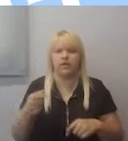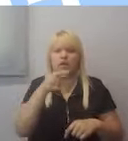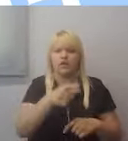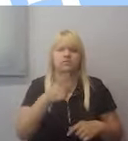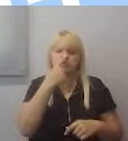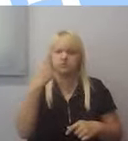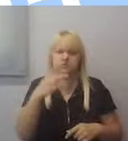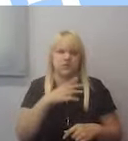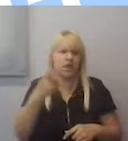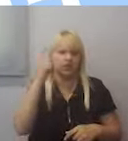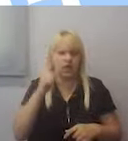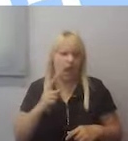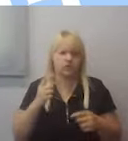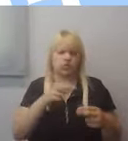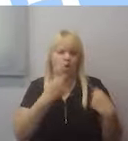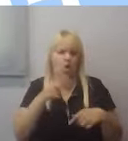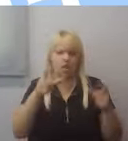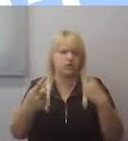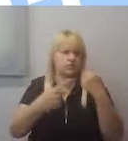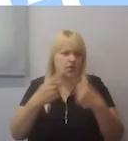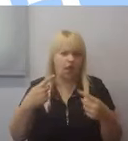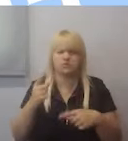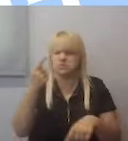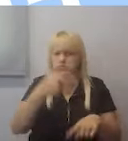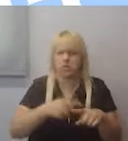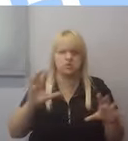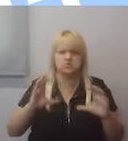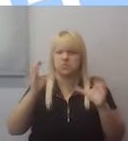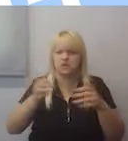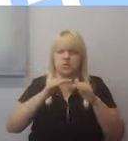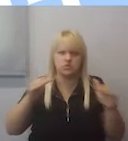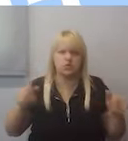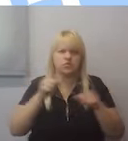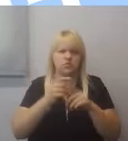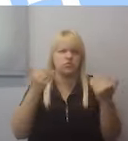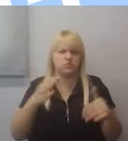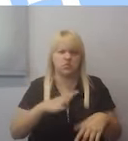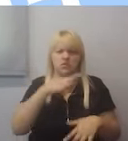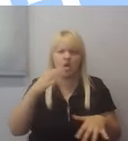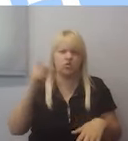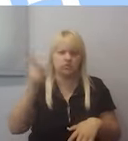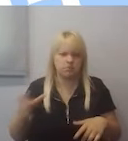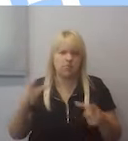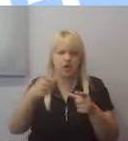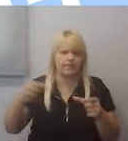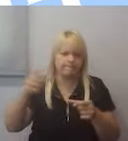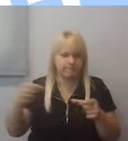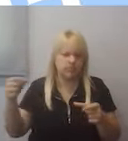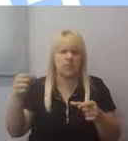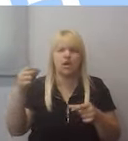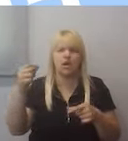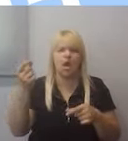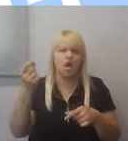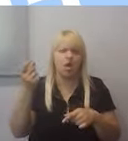kolēģiem kuri pirmo reizi pasaules līmenī šodien tur bija daudz itāļu kipras pārstāvji portugāļu pārstāvi lietuvieši